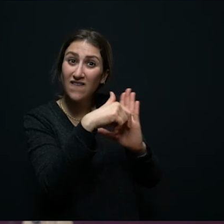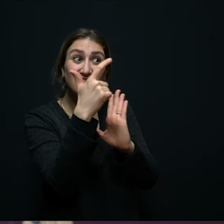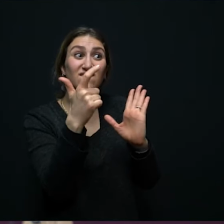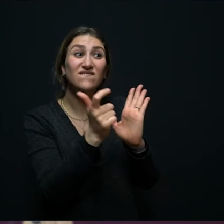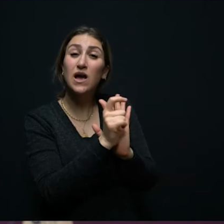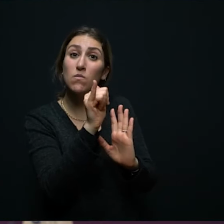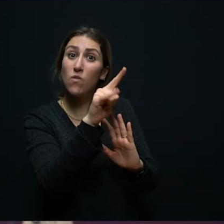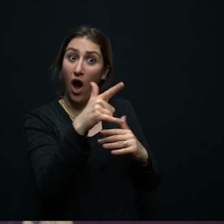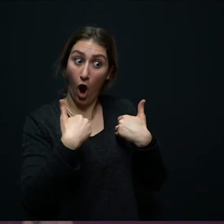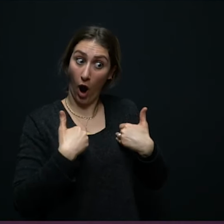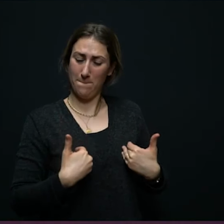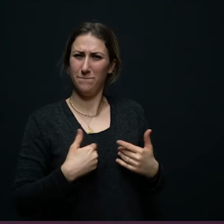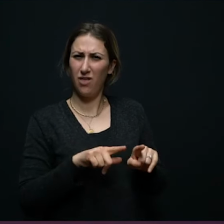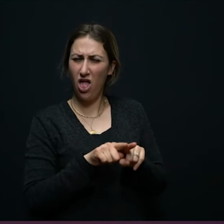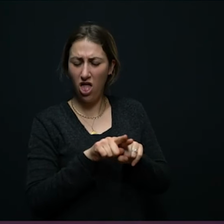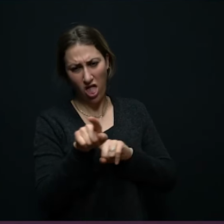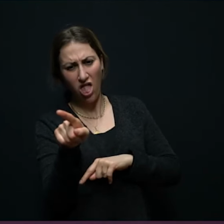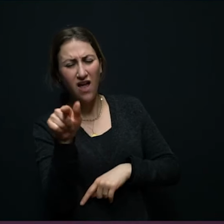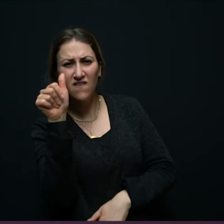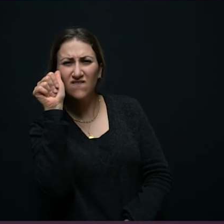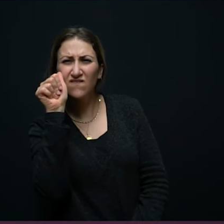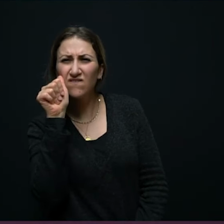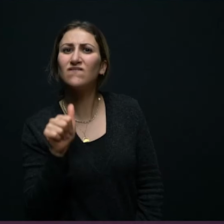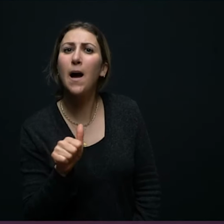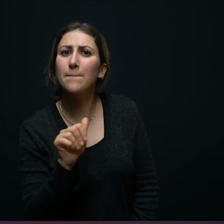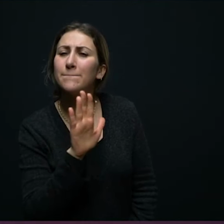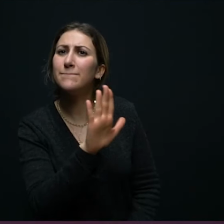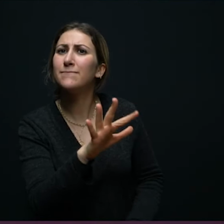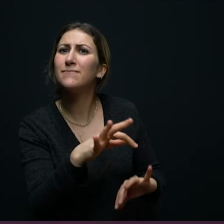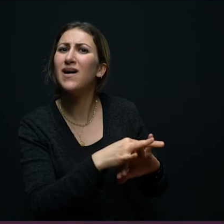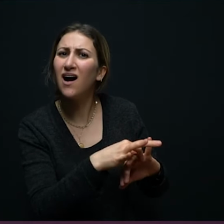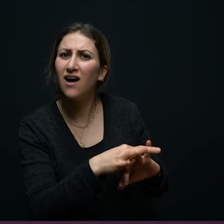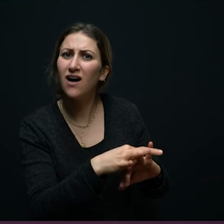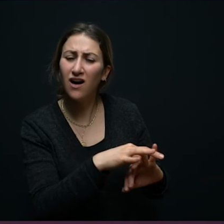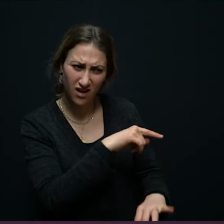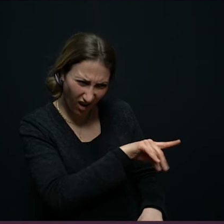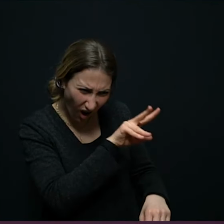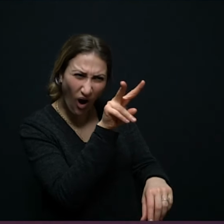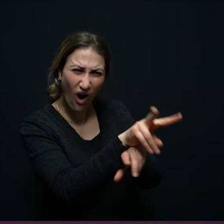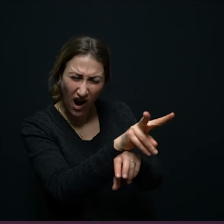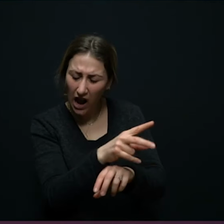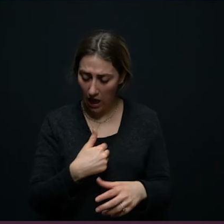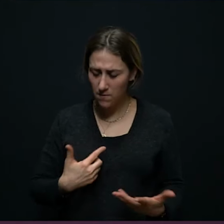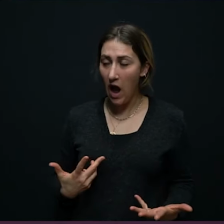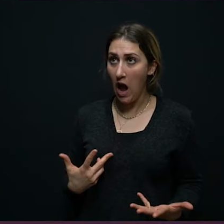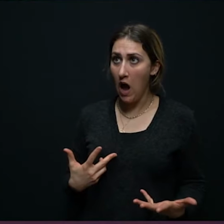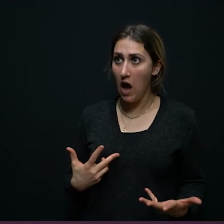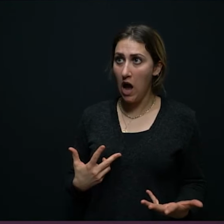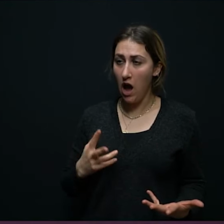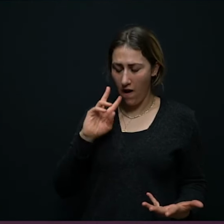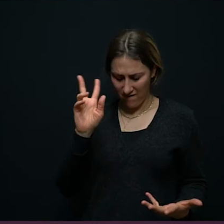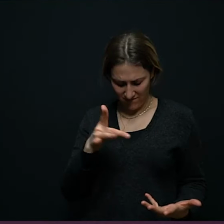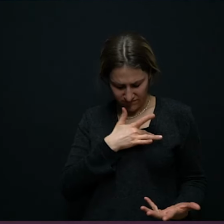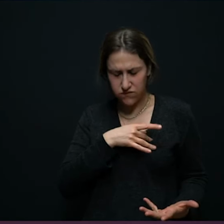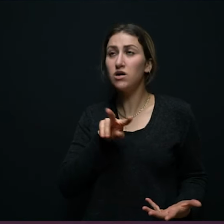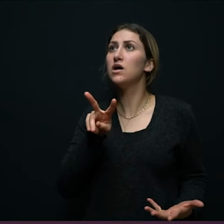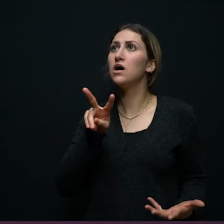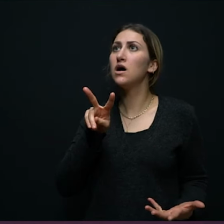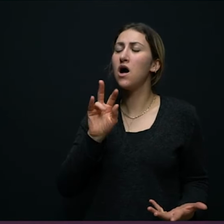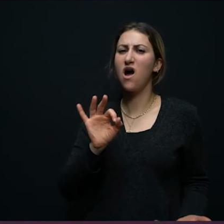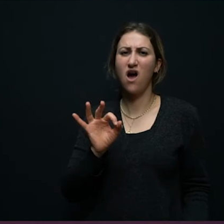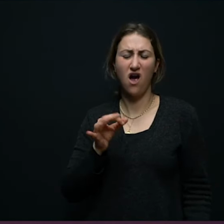que et plein de choses comme ça auquel pour aller